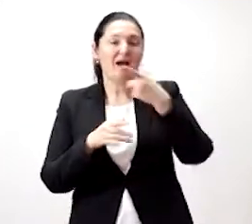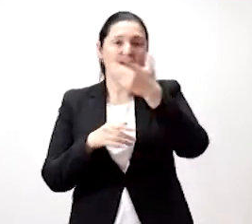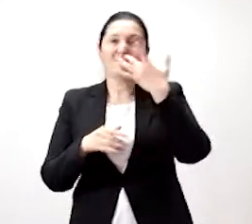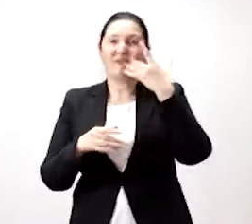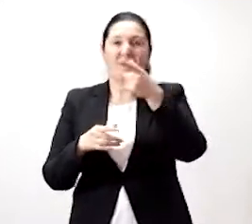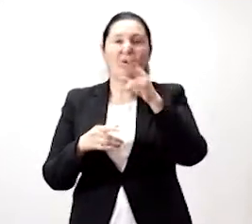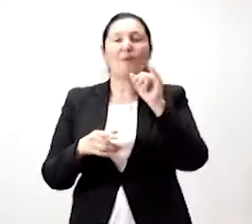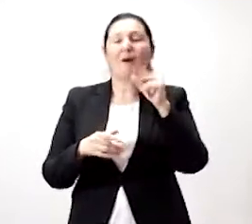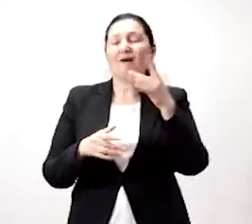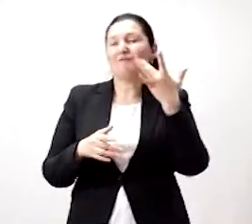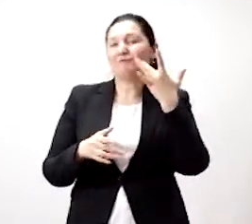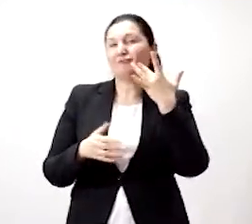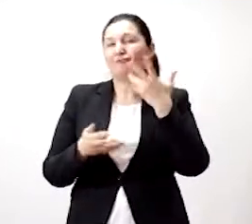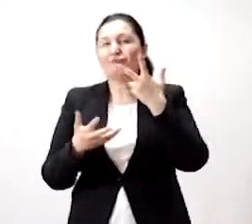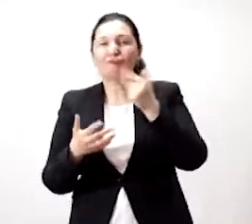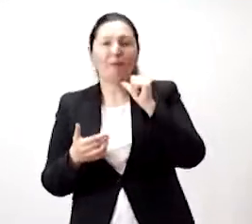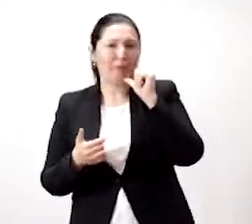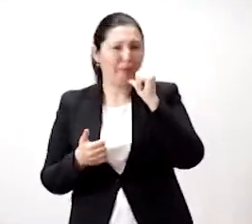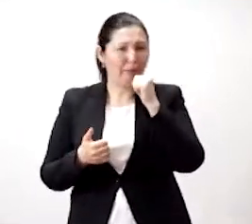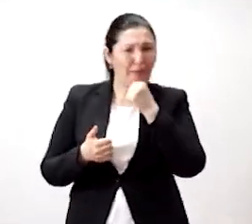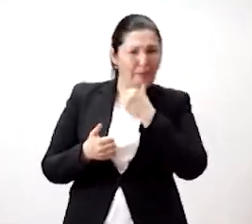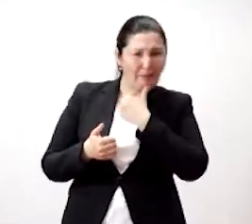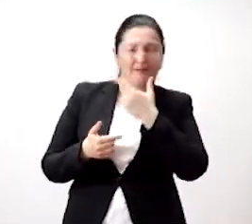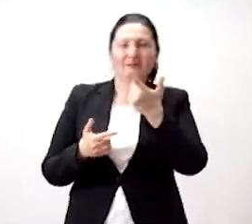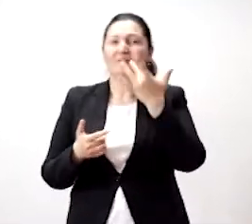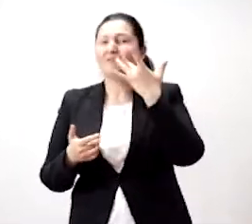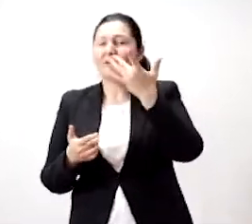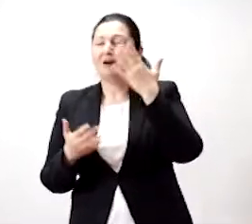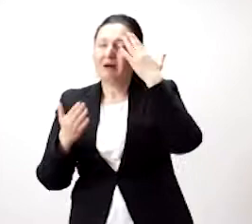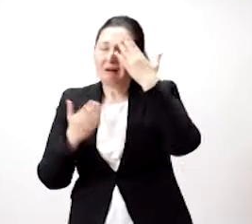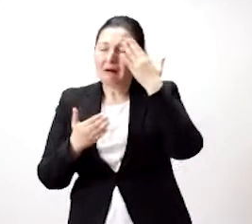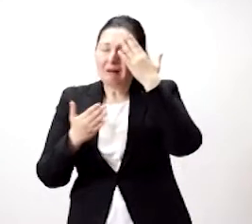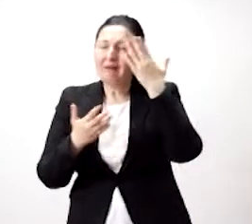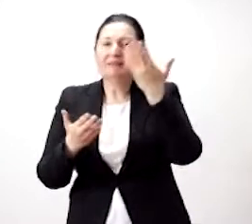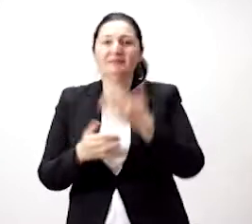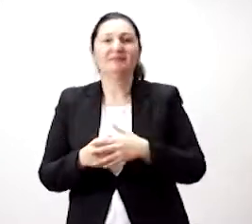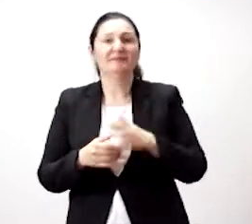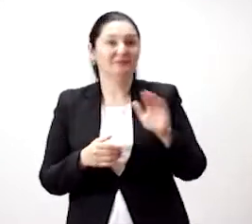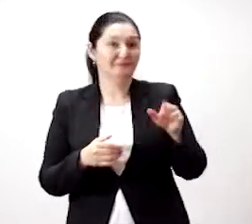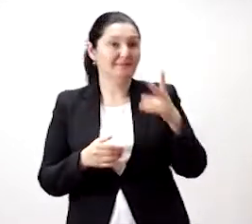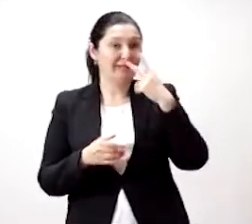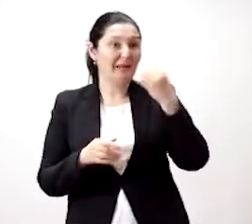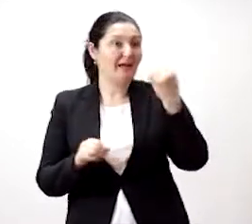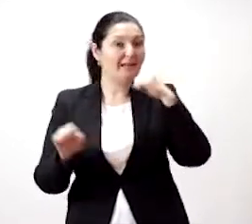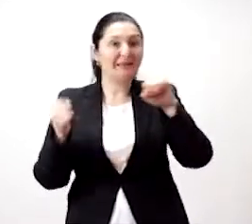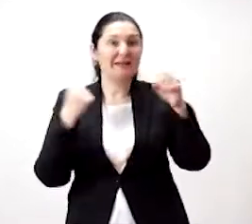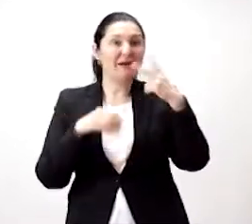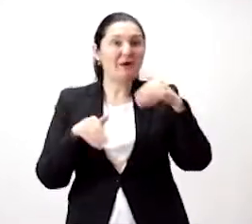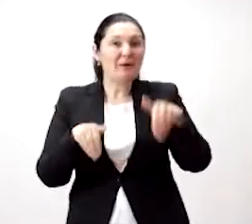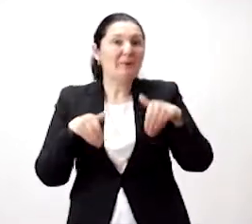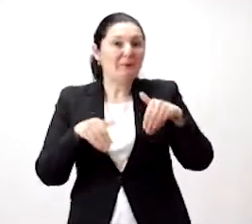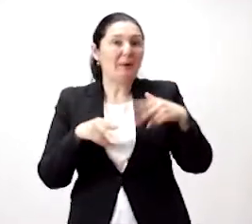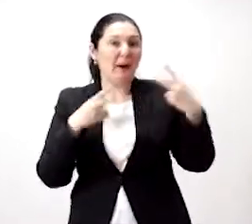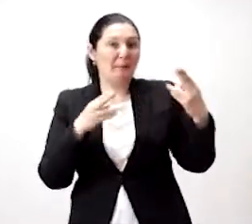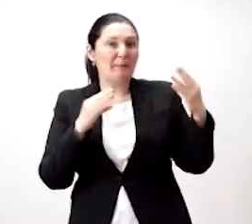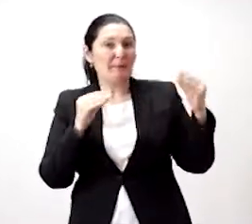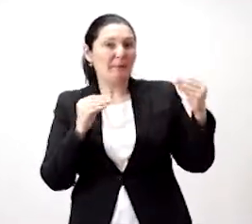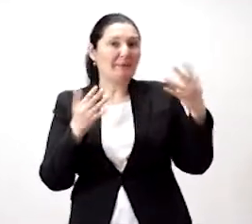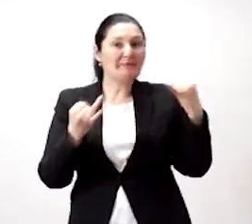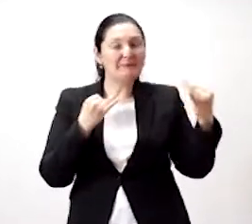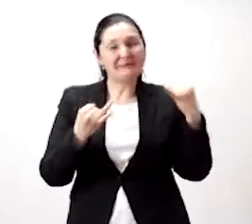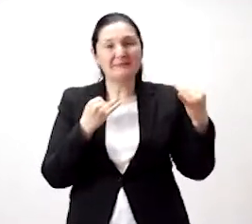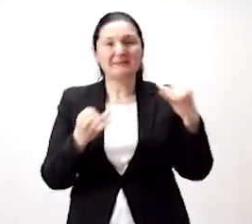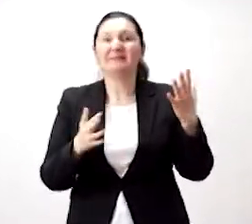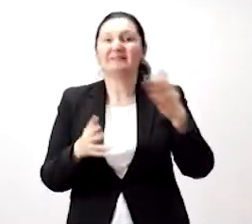نیست. شناس شدن میخواستم. چی خواب ها میدیده باشد؟ جوی باقی بد نگر، چی دیدی؟ خورپوشت؟